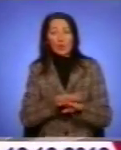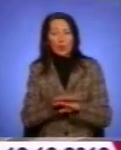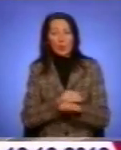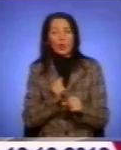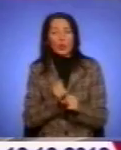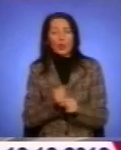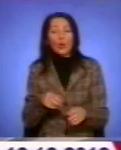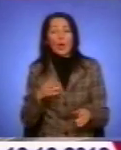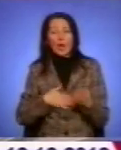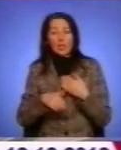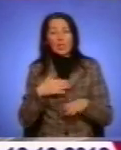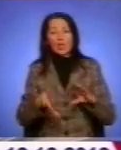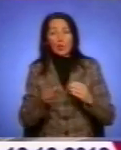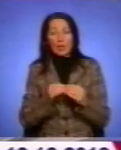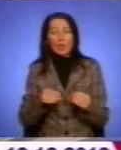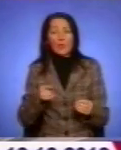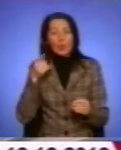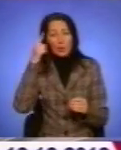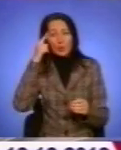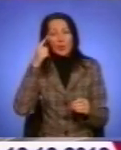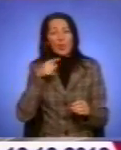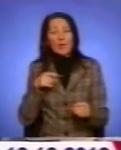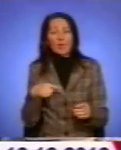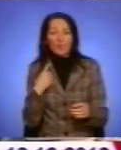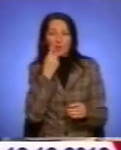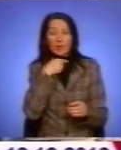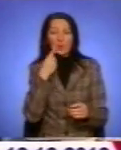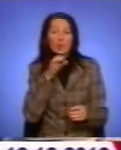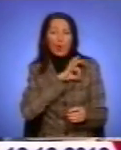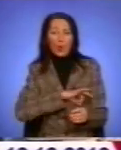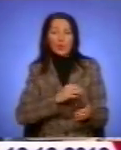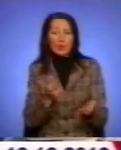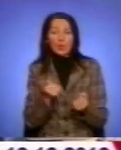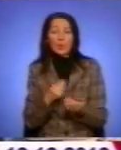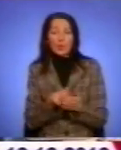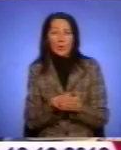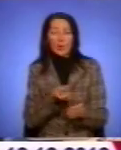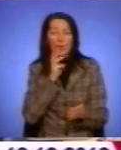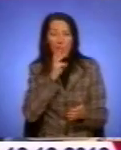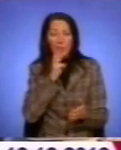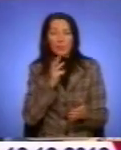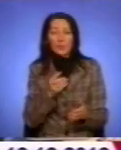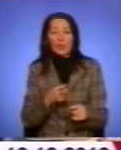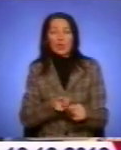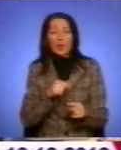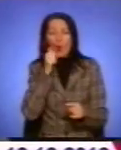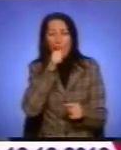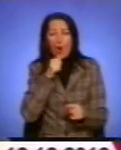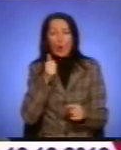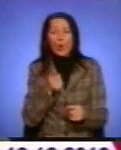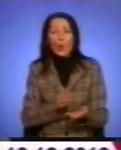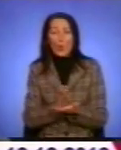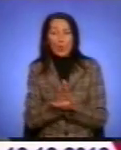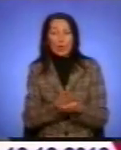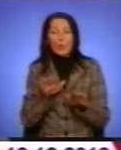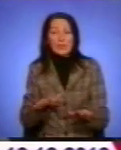її результатам, усвідомлювати власну корисність і, звичайно, отримувати матеріальну оцінку своєї праці. Цьогоріч послугами місцевих центрів зайнятості